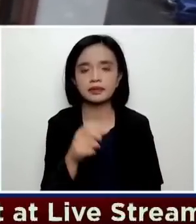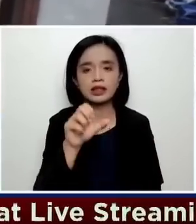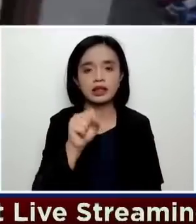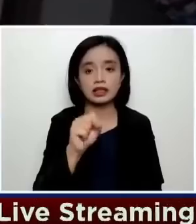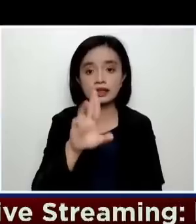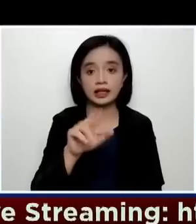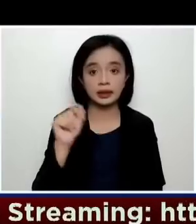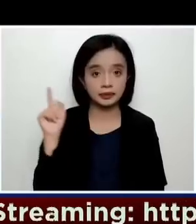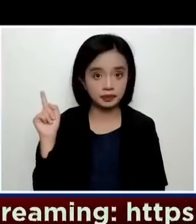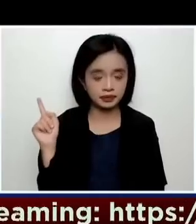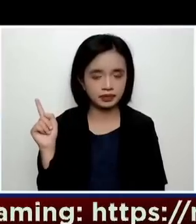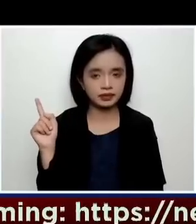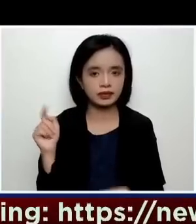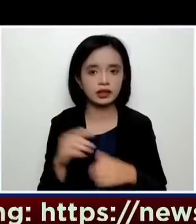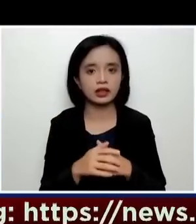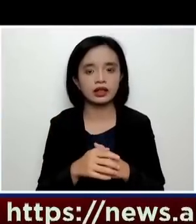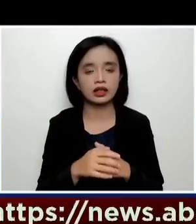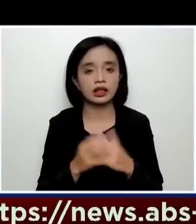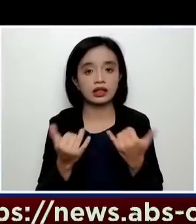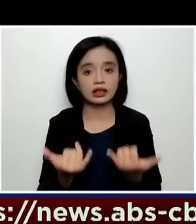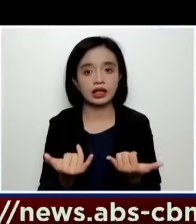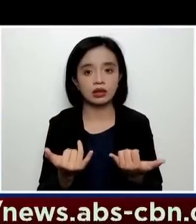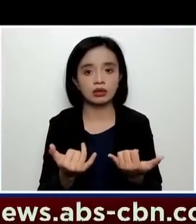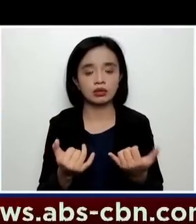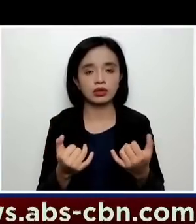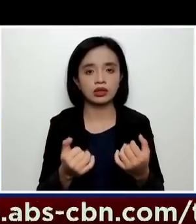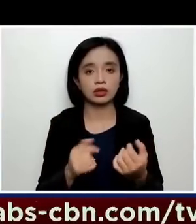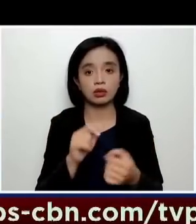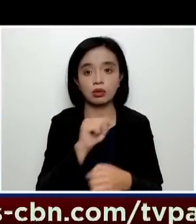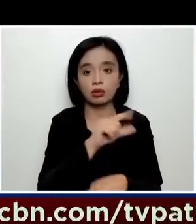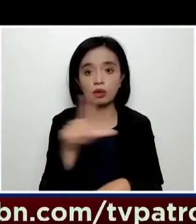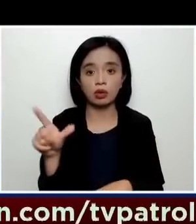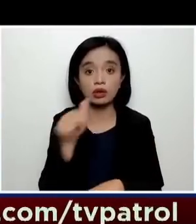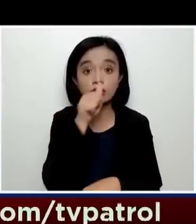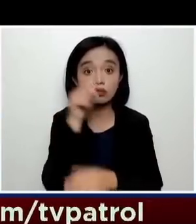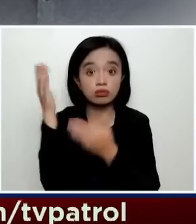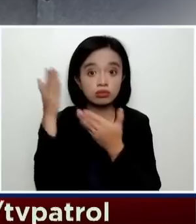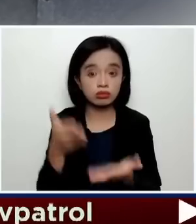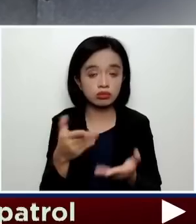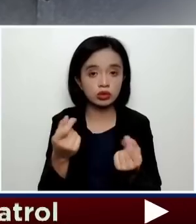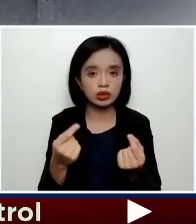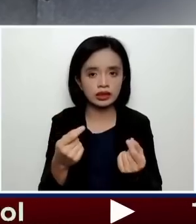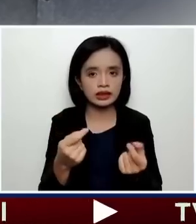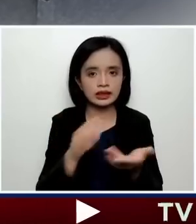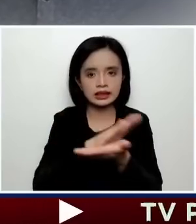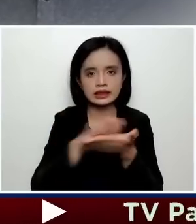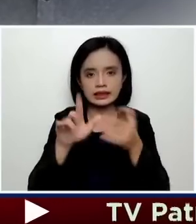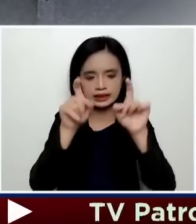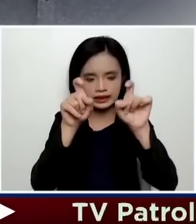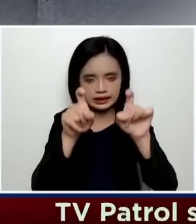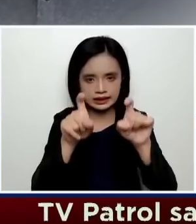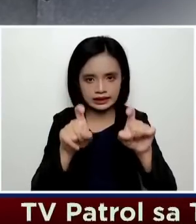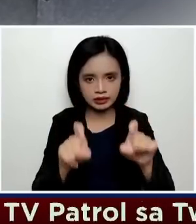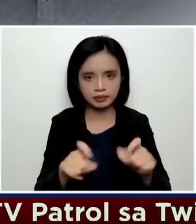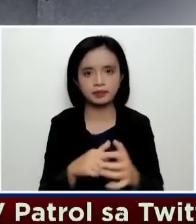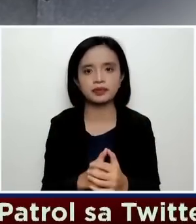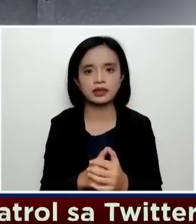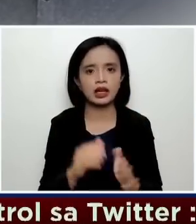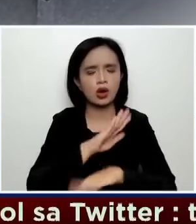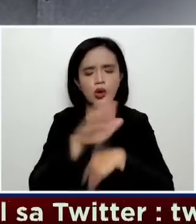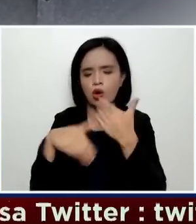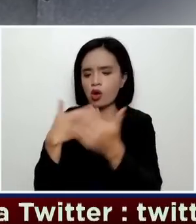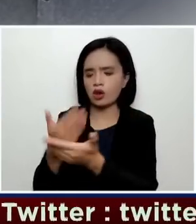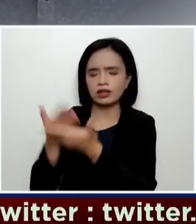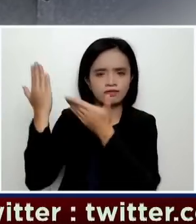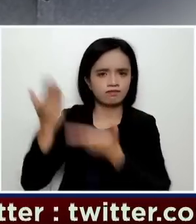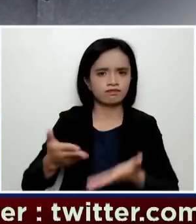Administration, sumasailalim na sa sanitary test ang mga puslit na asukal. Lahat po na dumarating po sa atin, whether